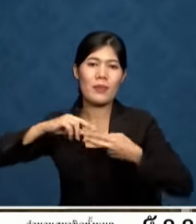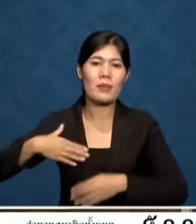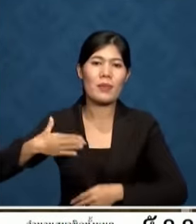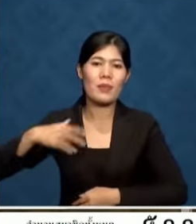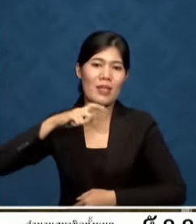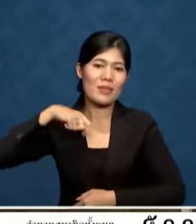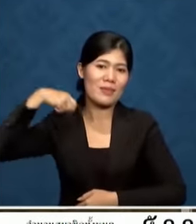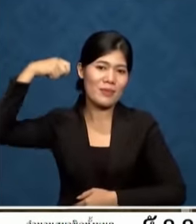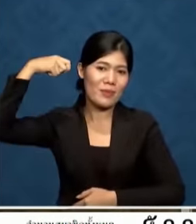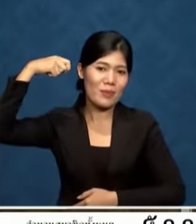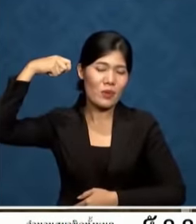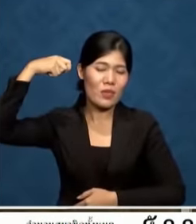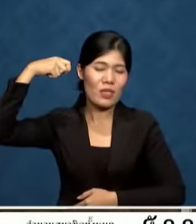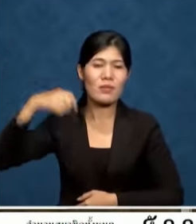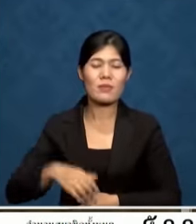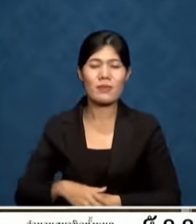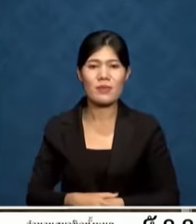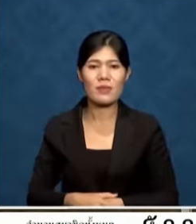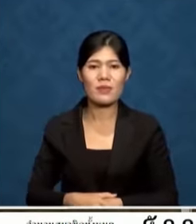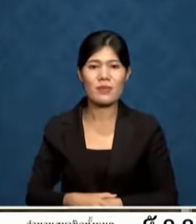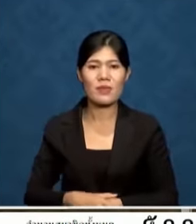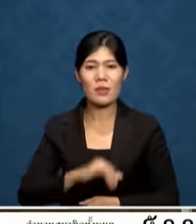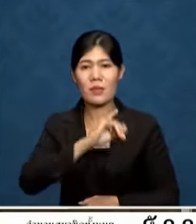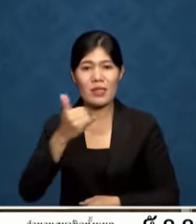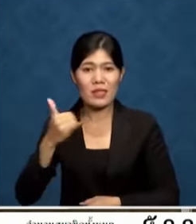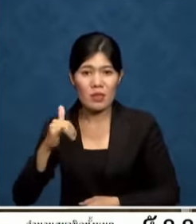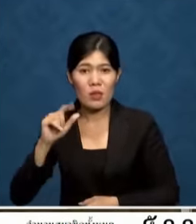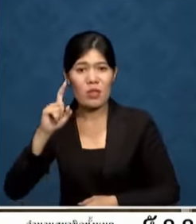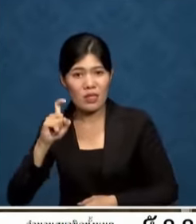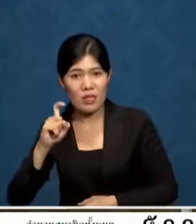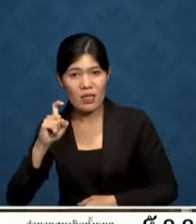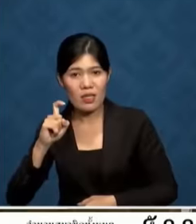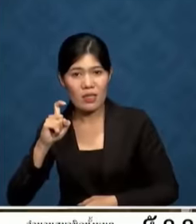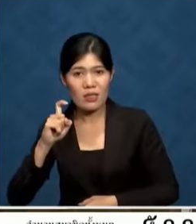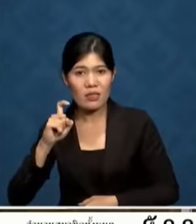เพดานไม่รู้ว่าสุดท้ายจะรอดหรือจะร่วง